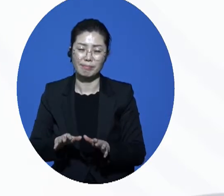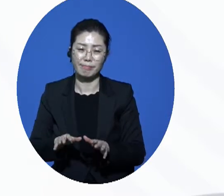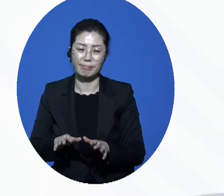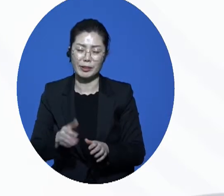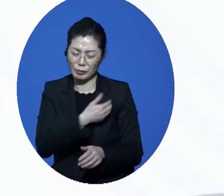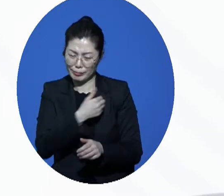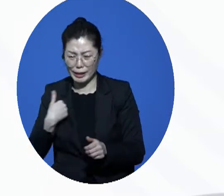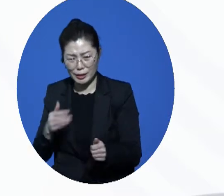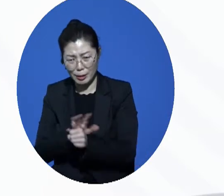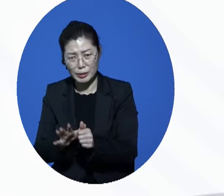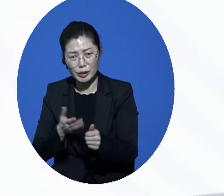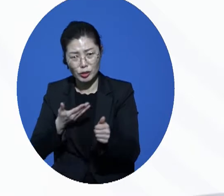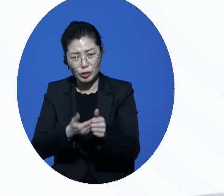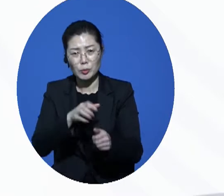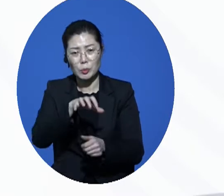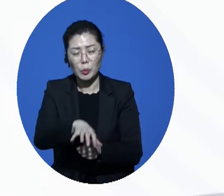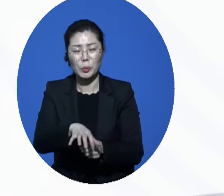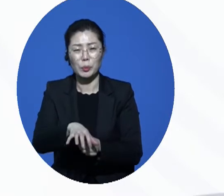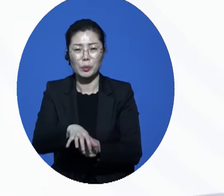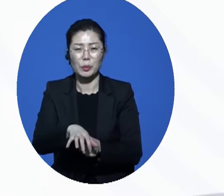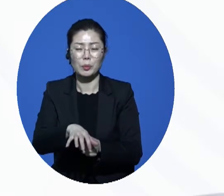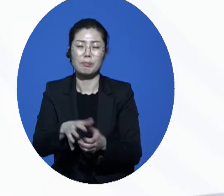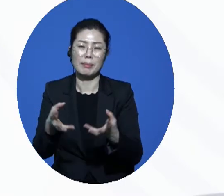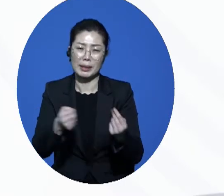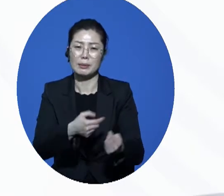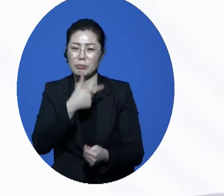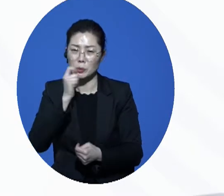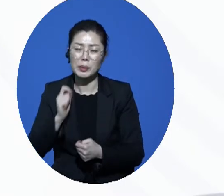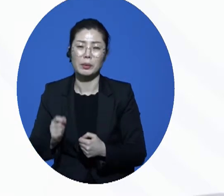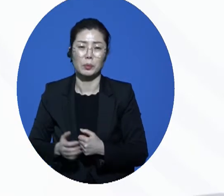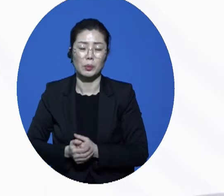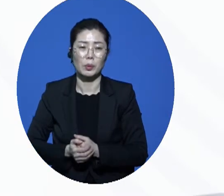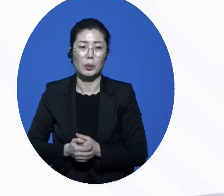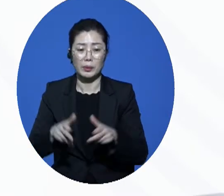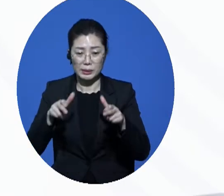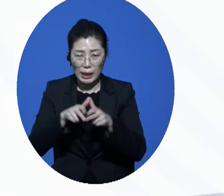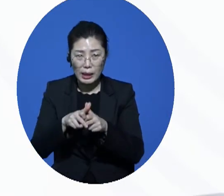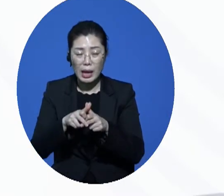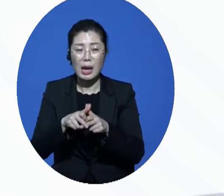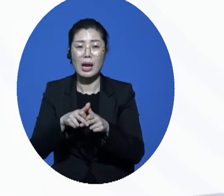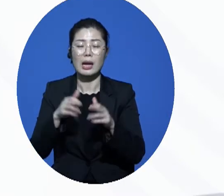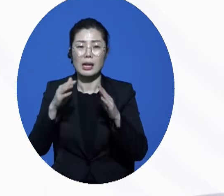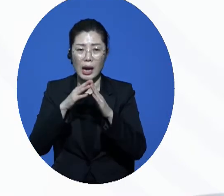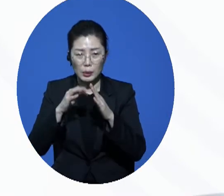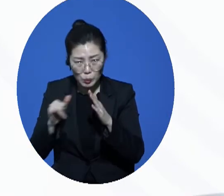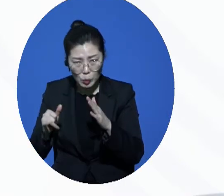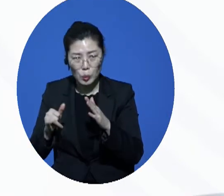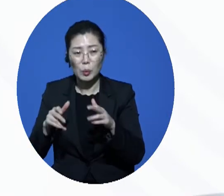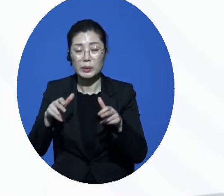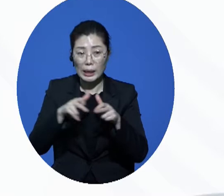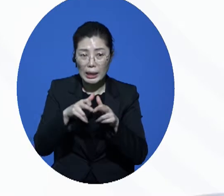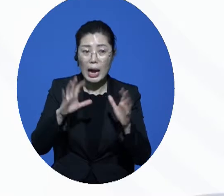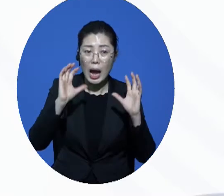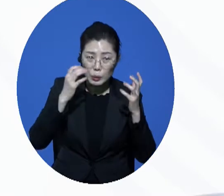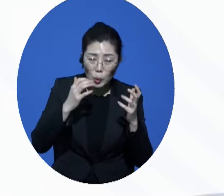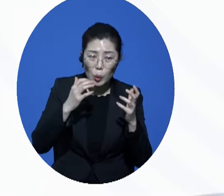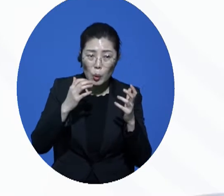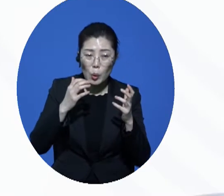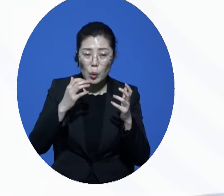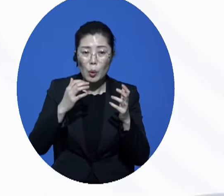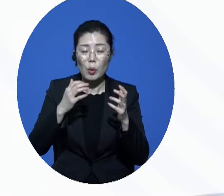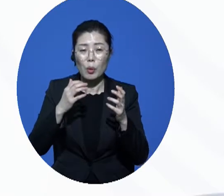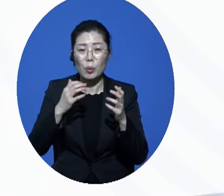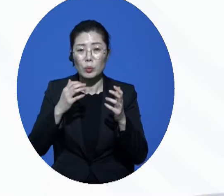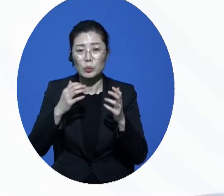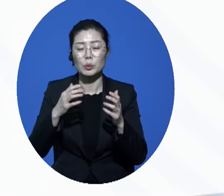점, 특히 장애 아동들과 그들의 가족들 같은 경우에는 충분한 그런 교육에 대한 접근을 하지